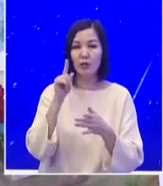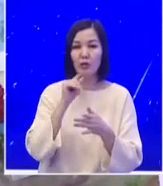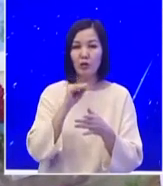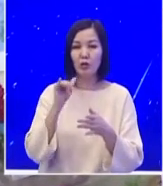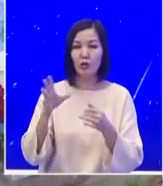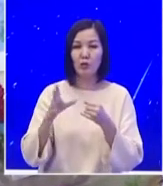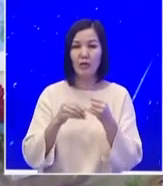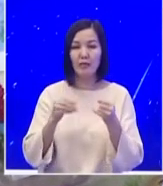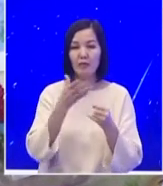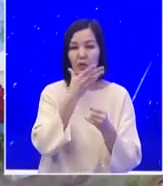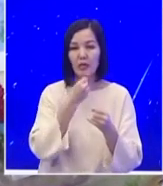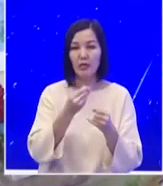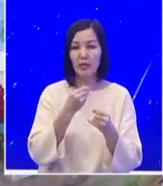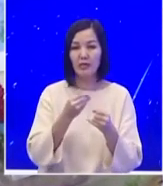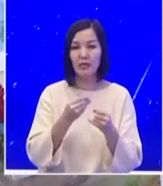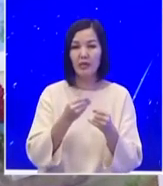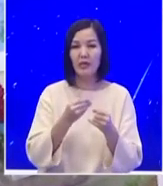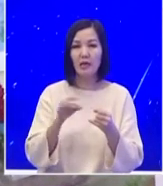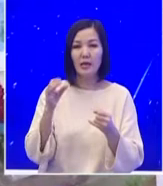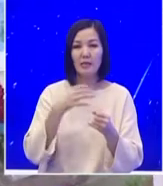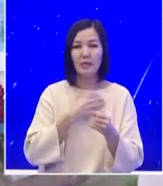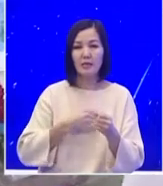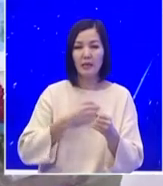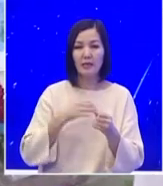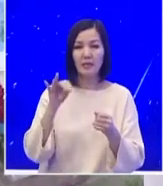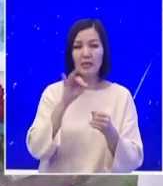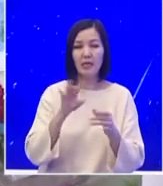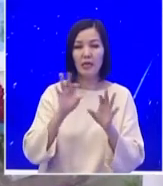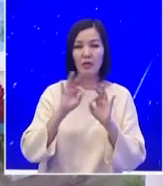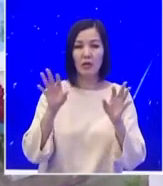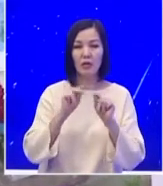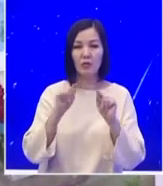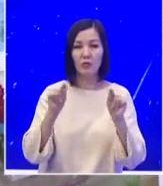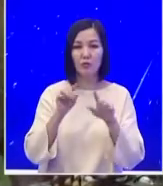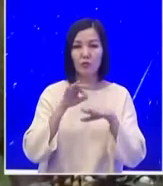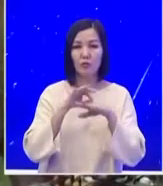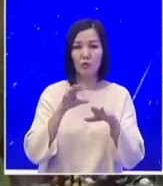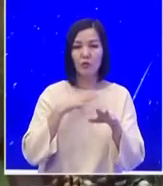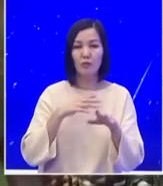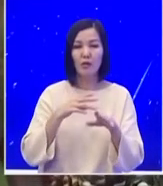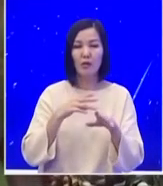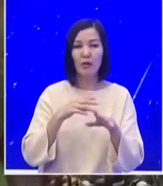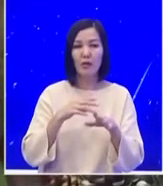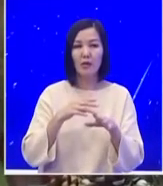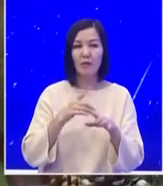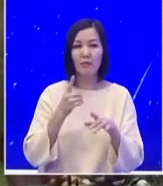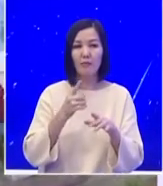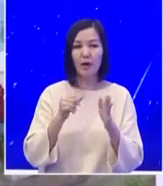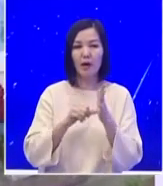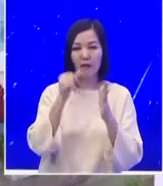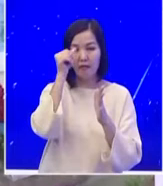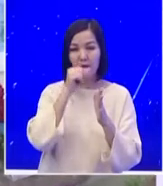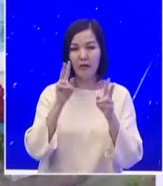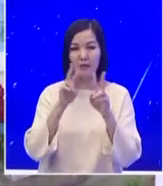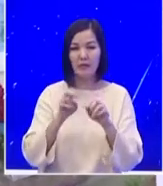жерлеріміздегі киелі жерлердің аңызын, тарихын ұмытпау туралы жастарға сондай үгіттеу жүргізген болатын. Еңбегім жарты жылда зерттелген